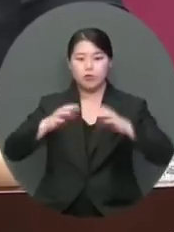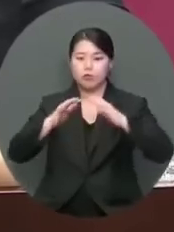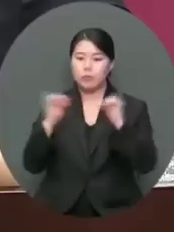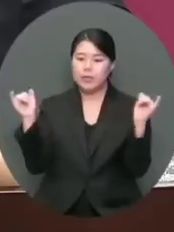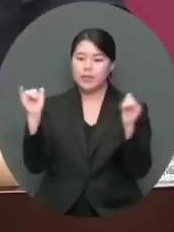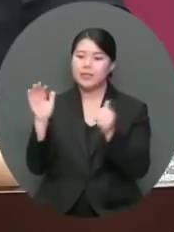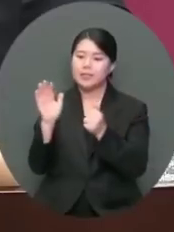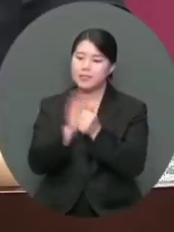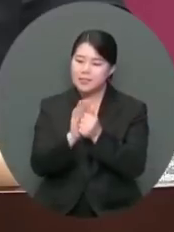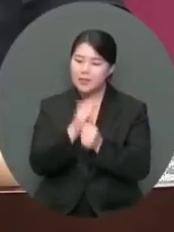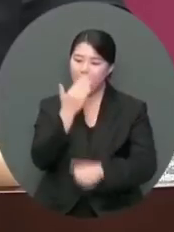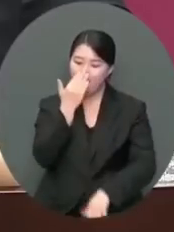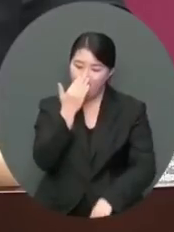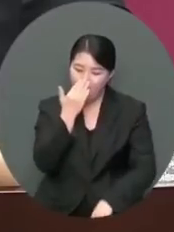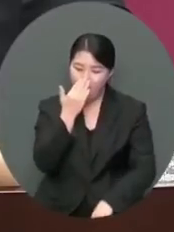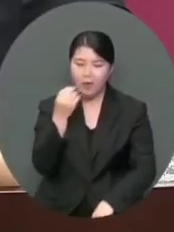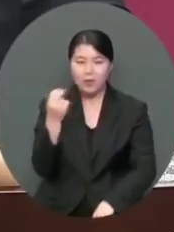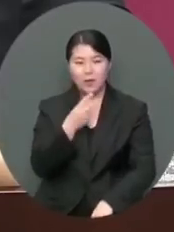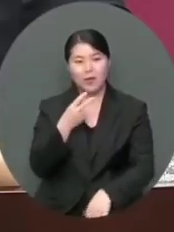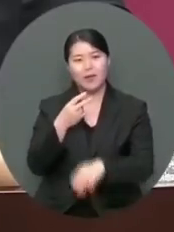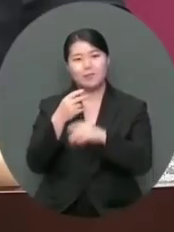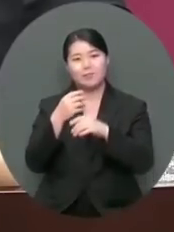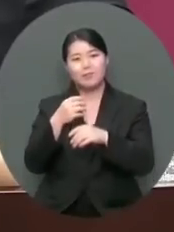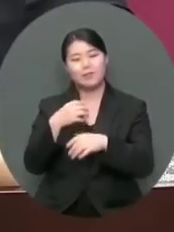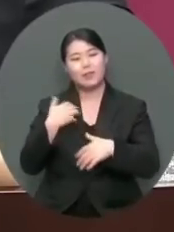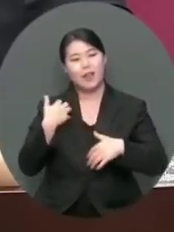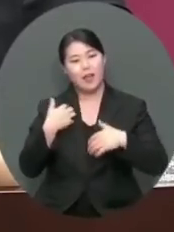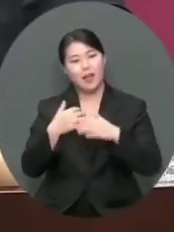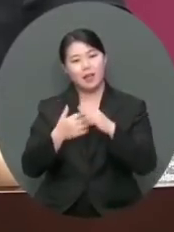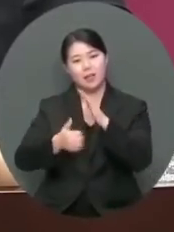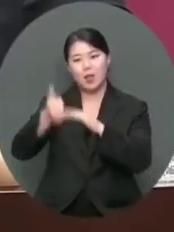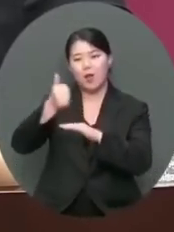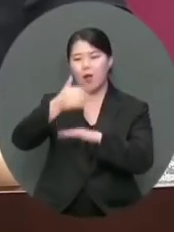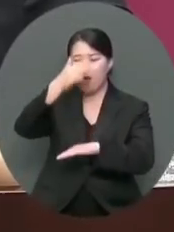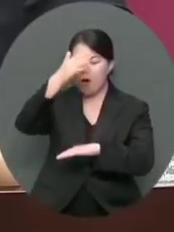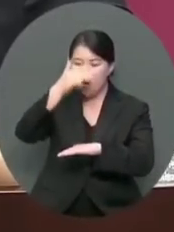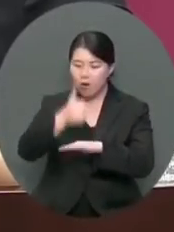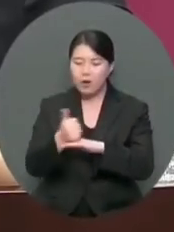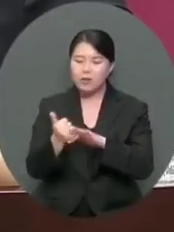친절과 해피엔딩을 4만 3천 명의